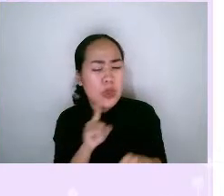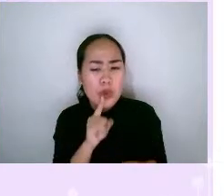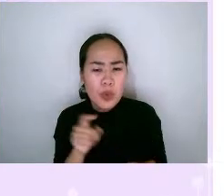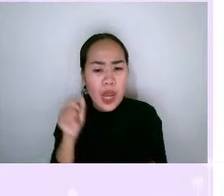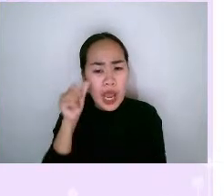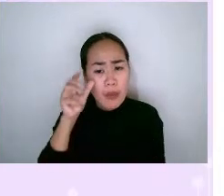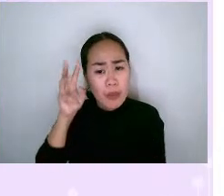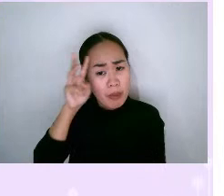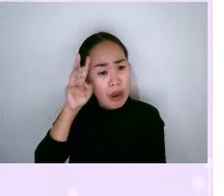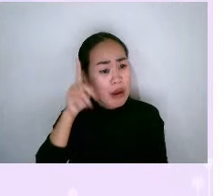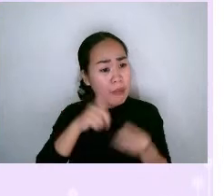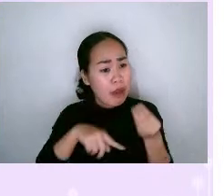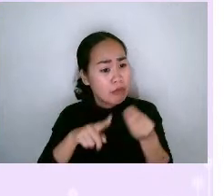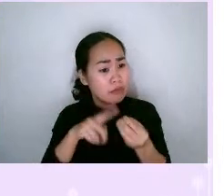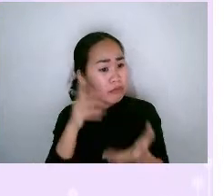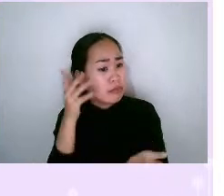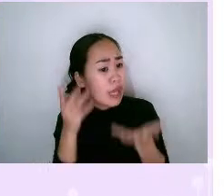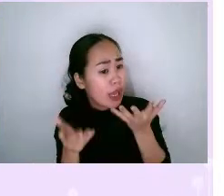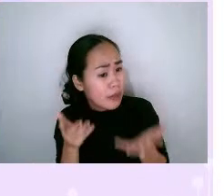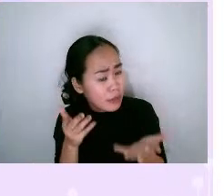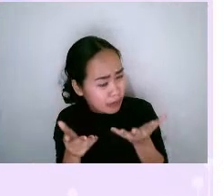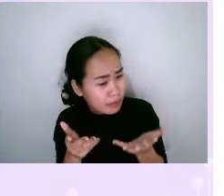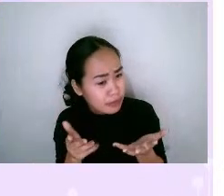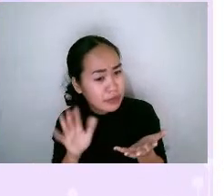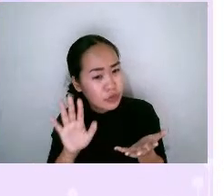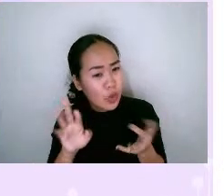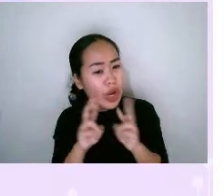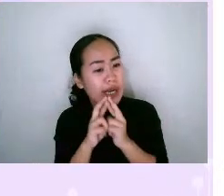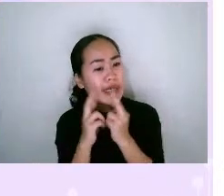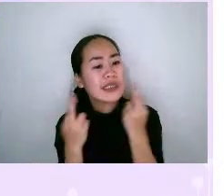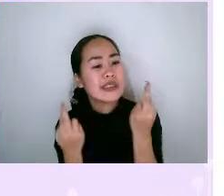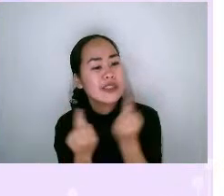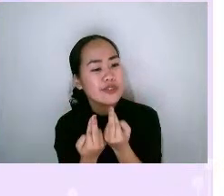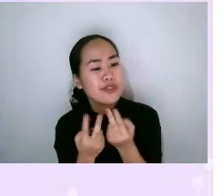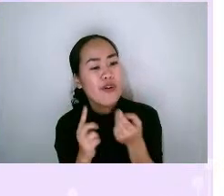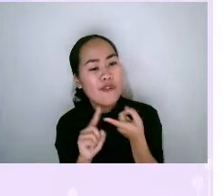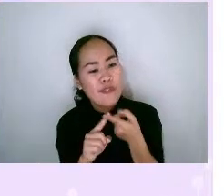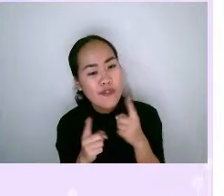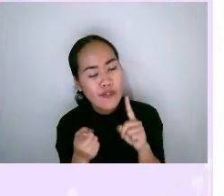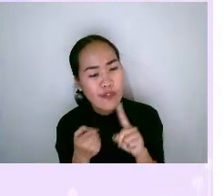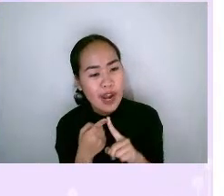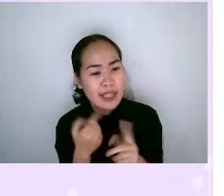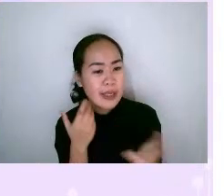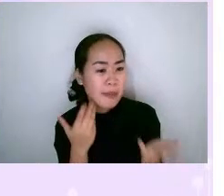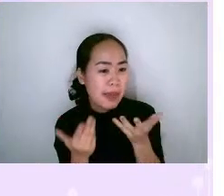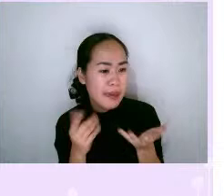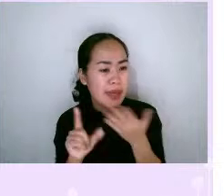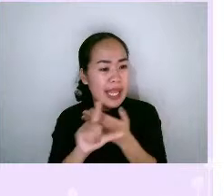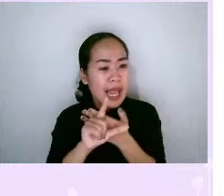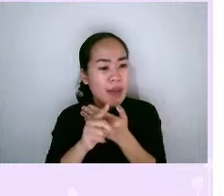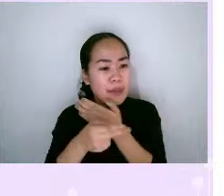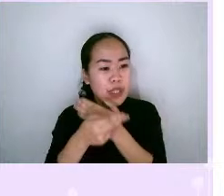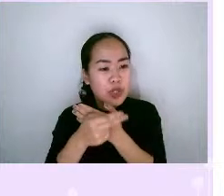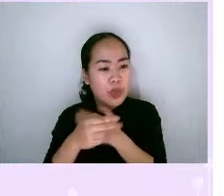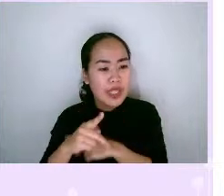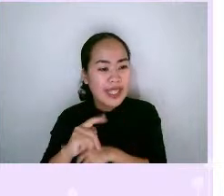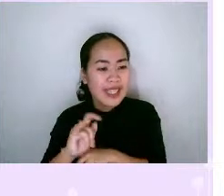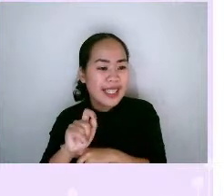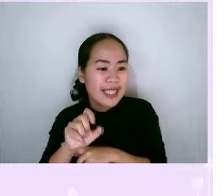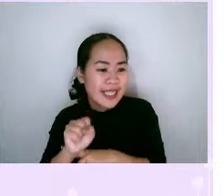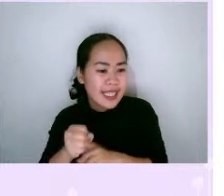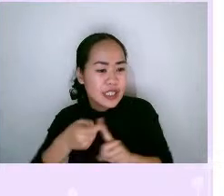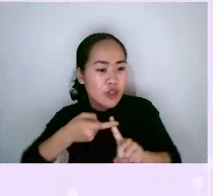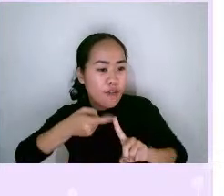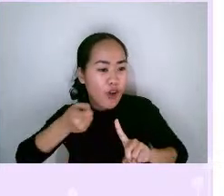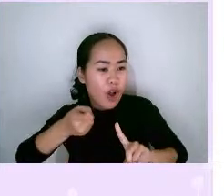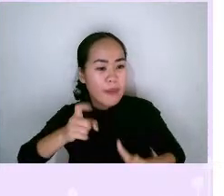nakakaalam or meron po sa inyong mga kamag-anak or kaibigan na nagkaroon na po ng mga livelihood kits coming from the Department of